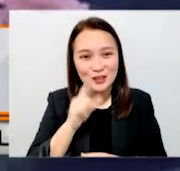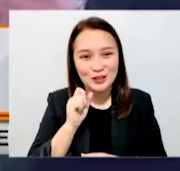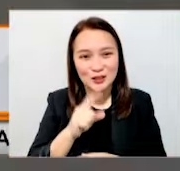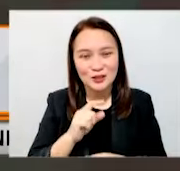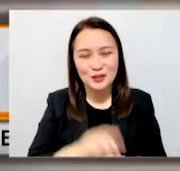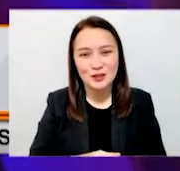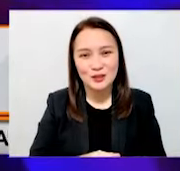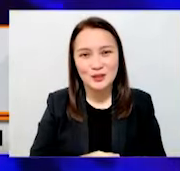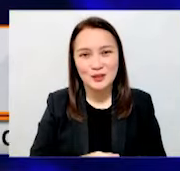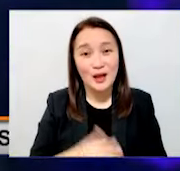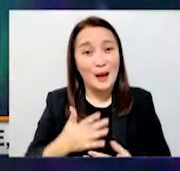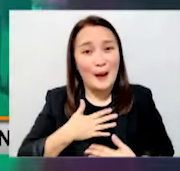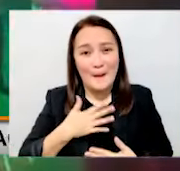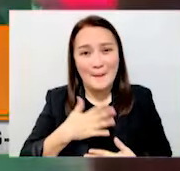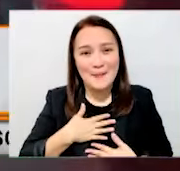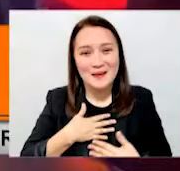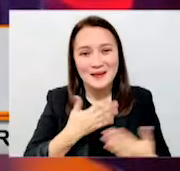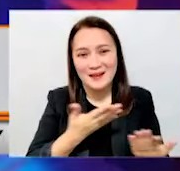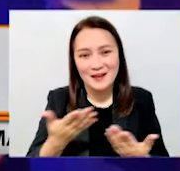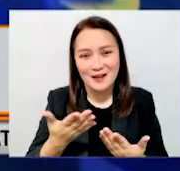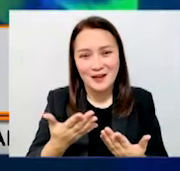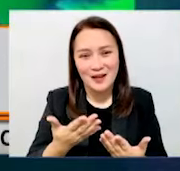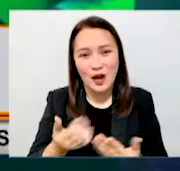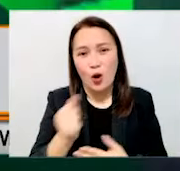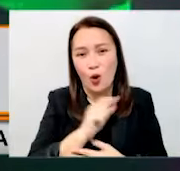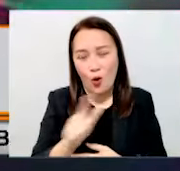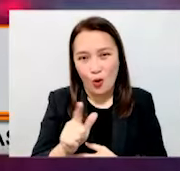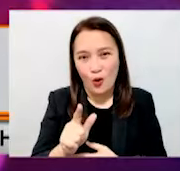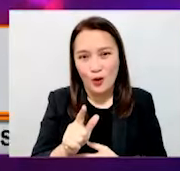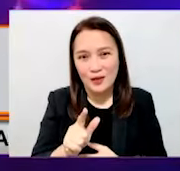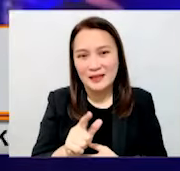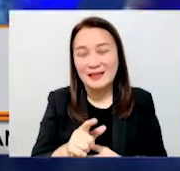happy for Maxie after all the hard work, finally!